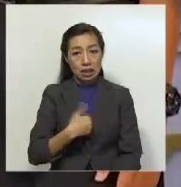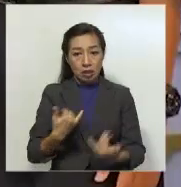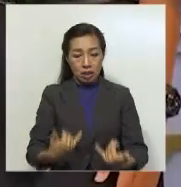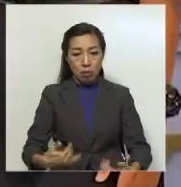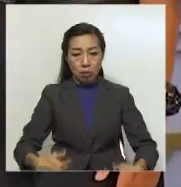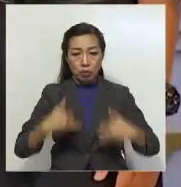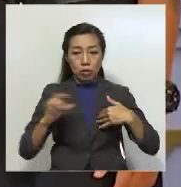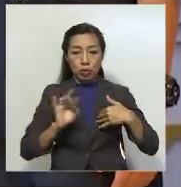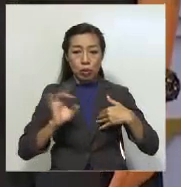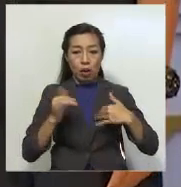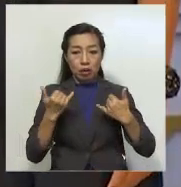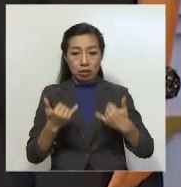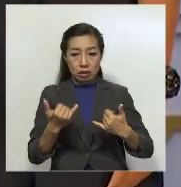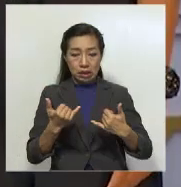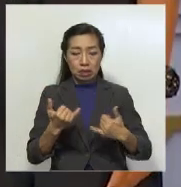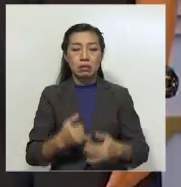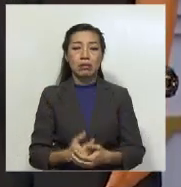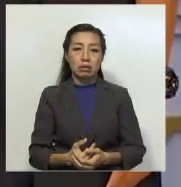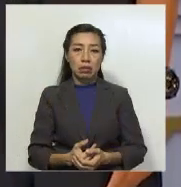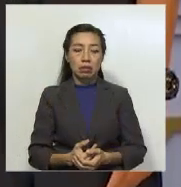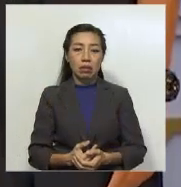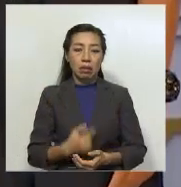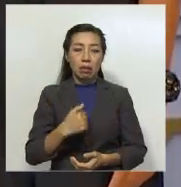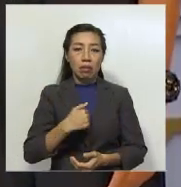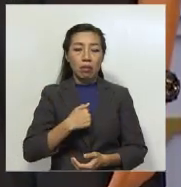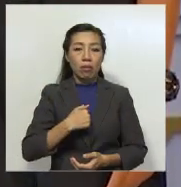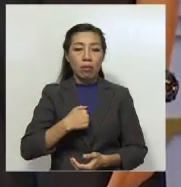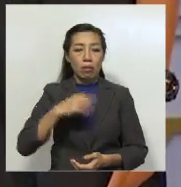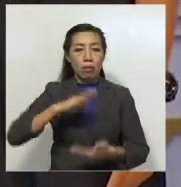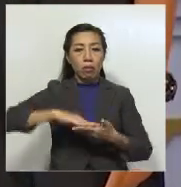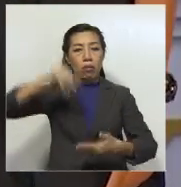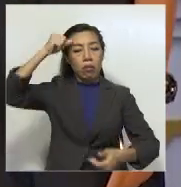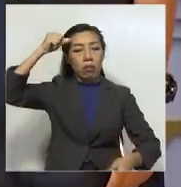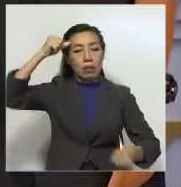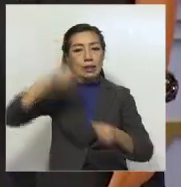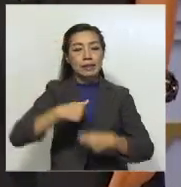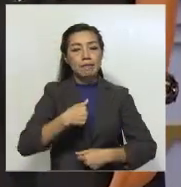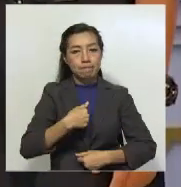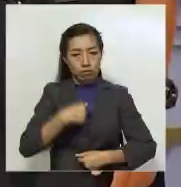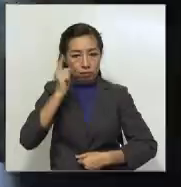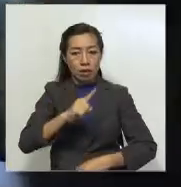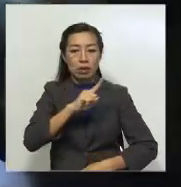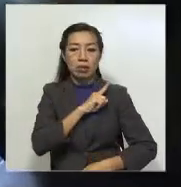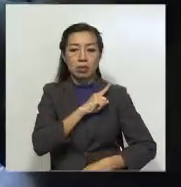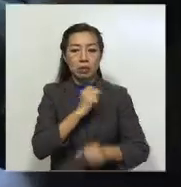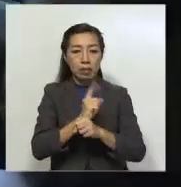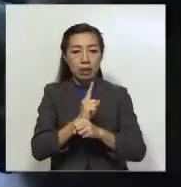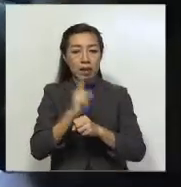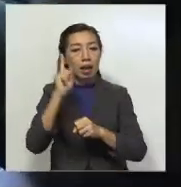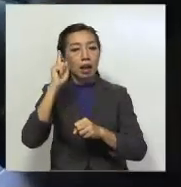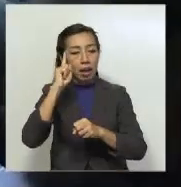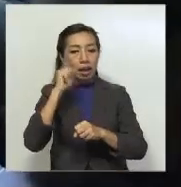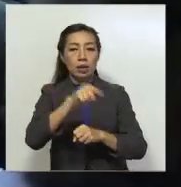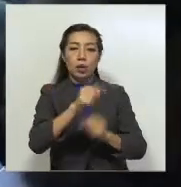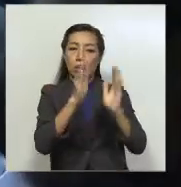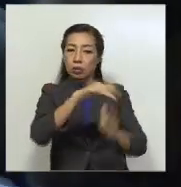ชีวิตรอดปลอดภัยมาในครั้งนี้ทำให้พวกผมสำนึกว่าพวกผมมีหน้าที่ที่จะต้องตอบแทนพระคุณ